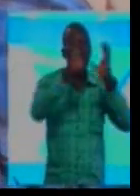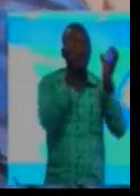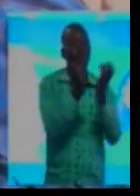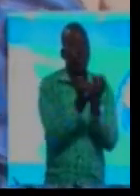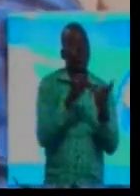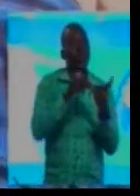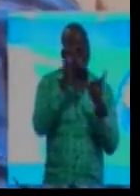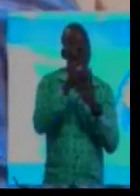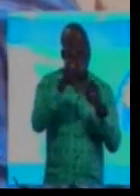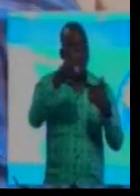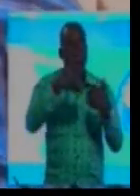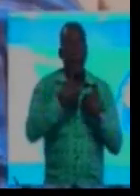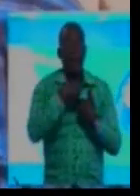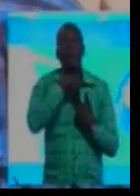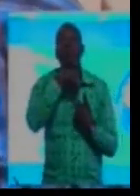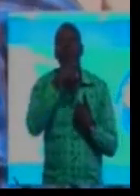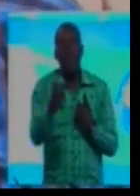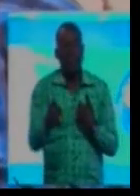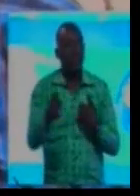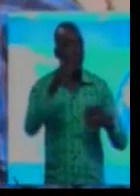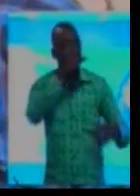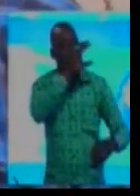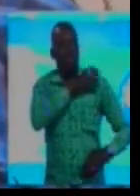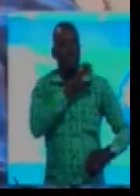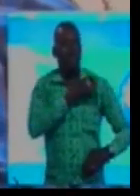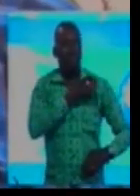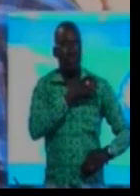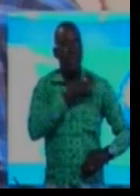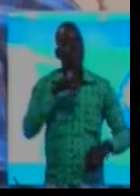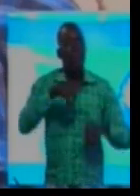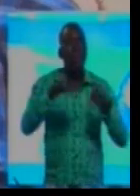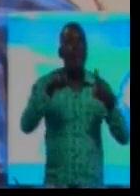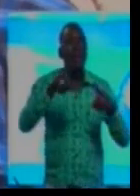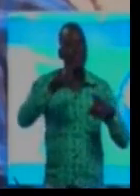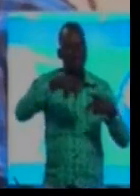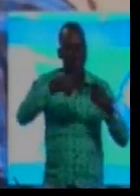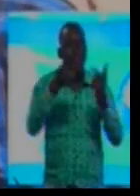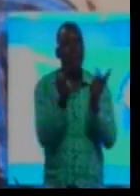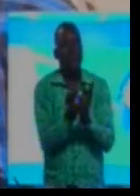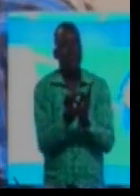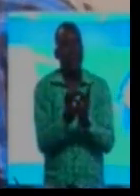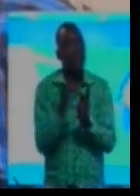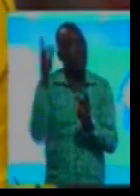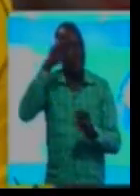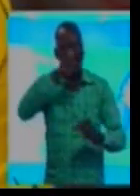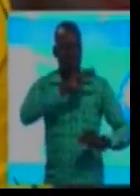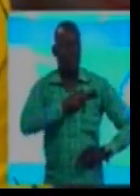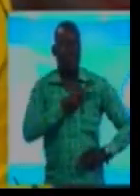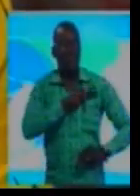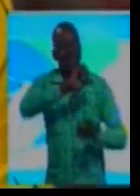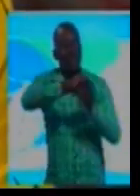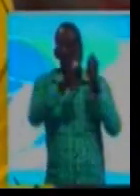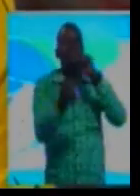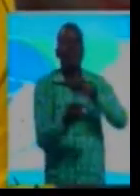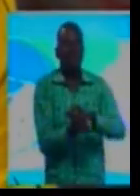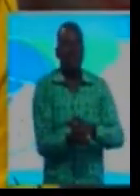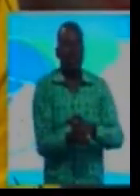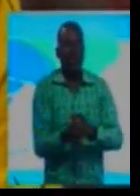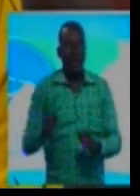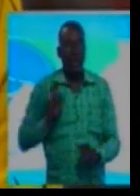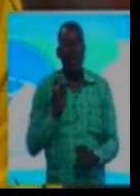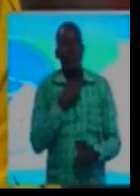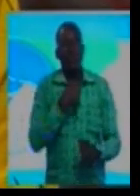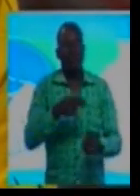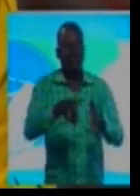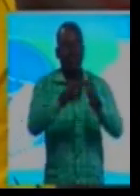pas de commissariat encore. Ils ont déserté le coin. Mais à la place des policiers, remplacer quand même des militaires. Au niveau sécuritaire, nous allons